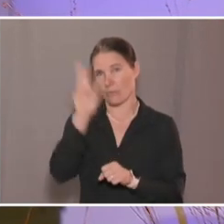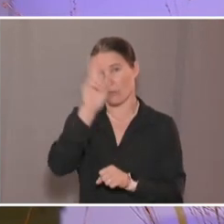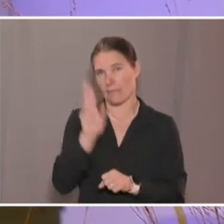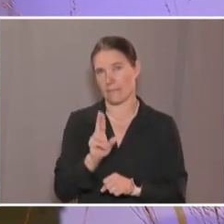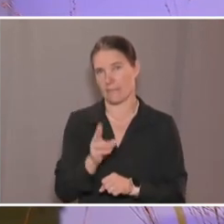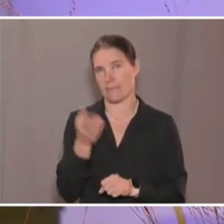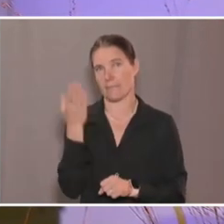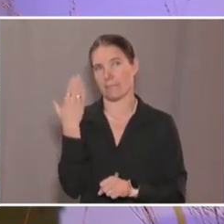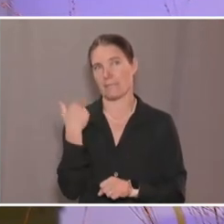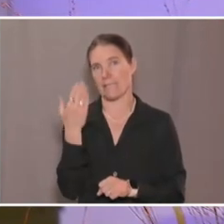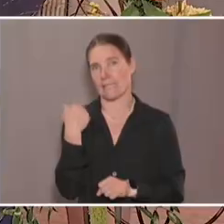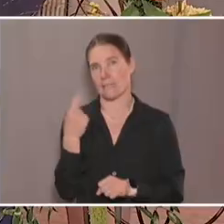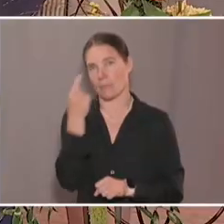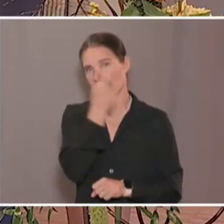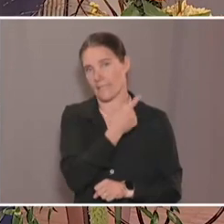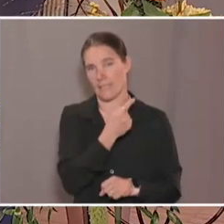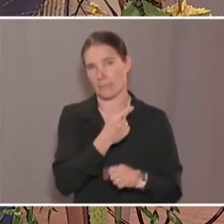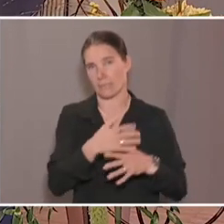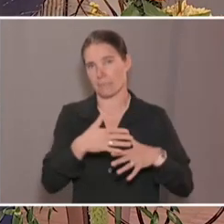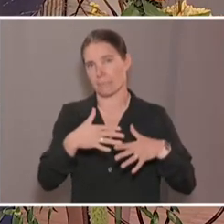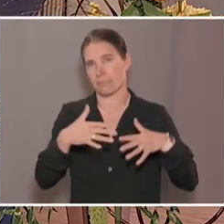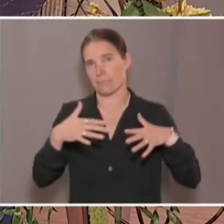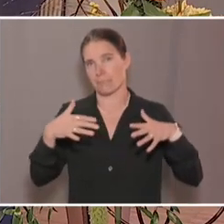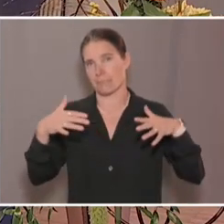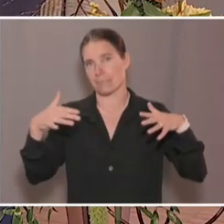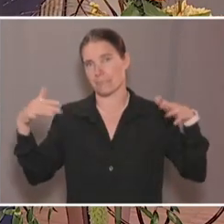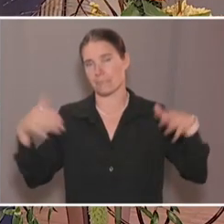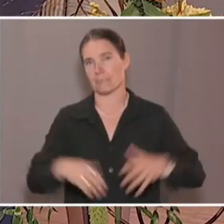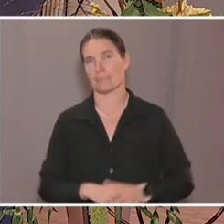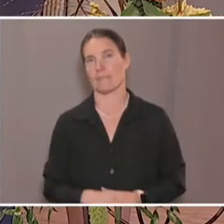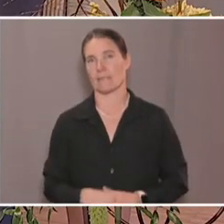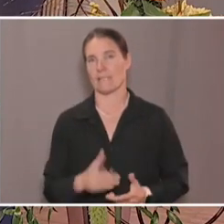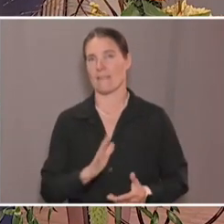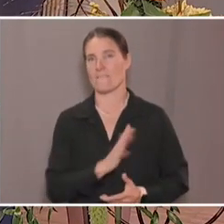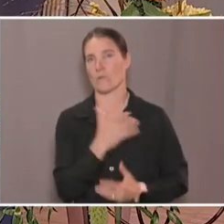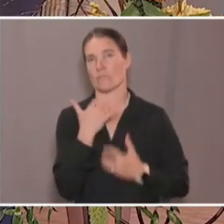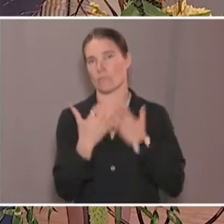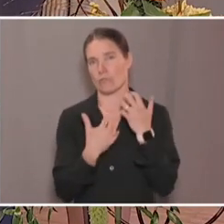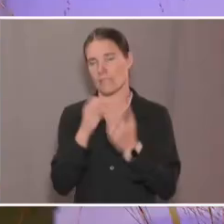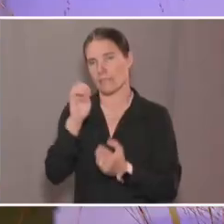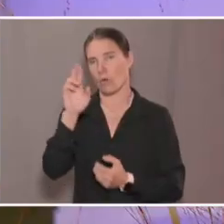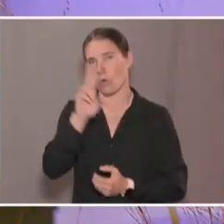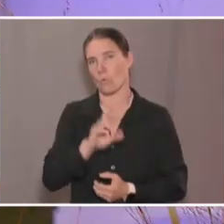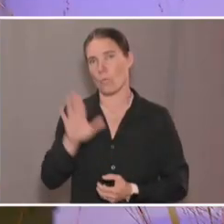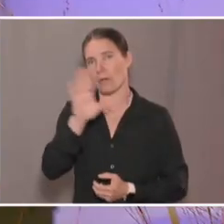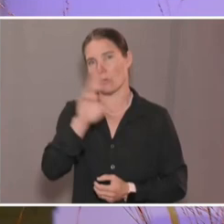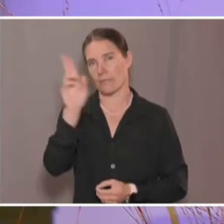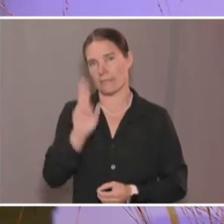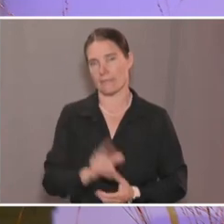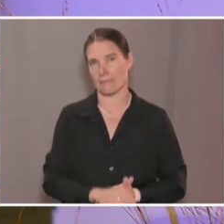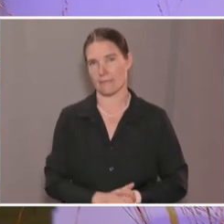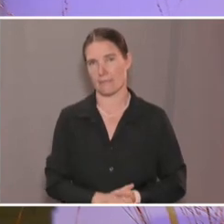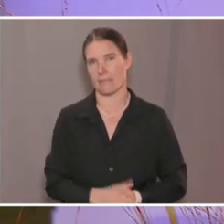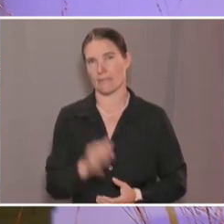in den zurückliegenden Jahren gestiegen. Das spricht für die Erfolgsgeschichte der Europa-Universität. Das spricht für die